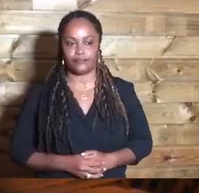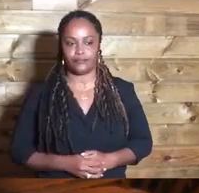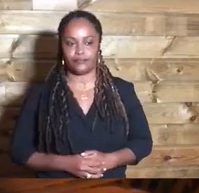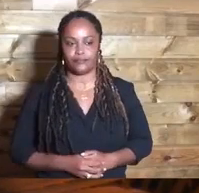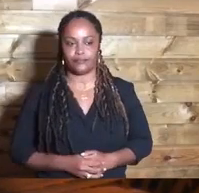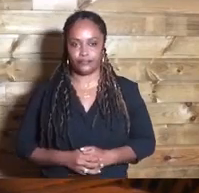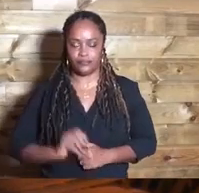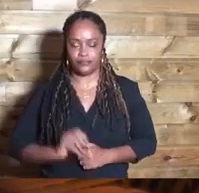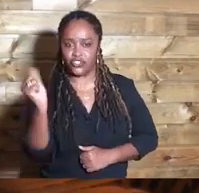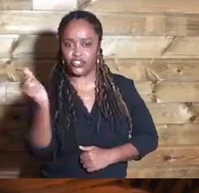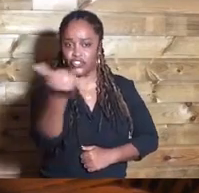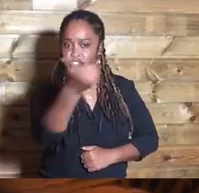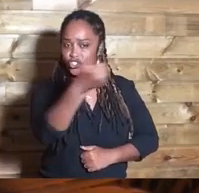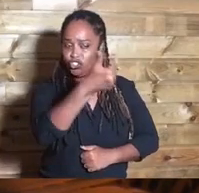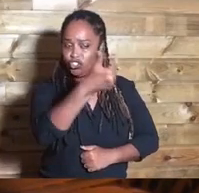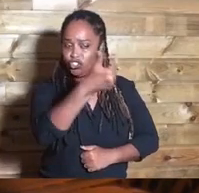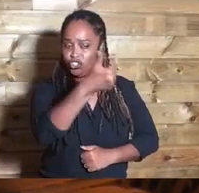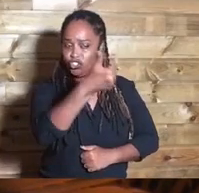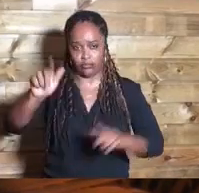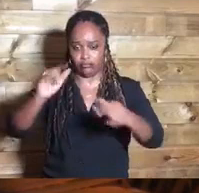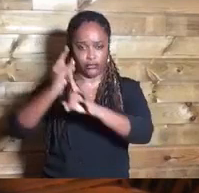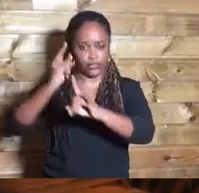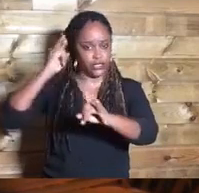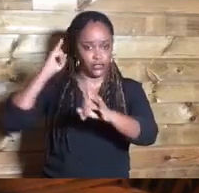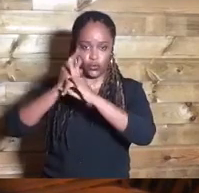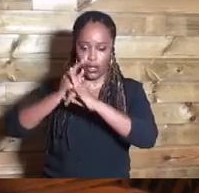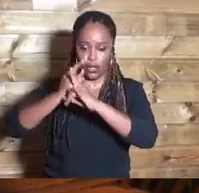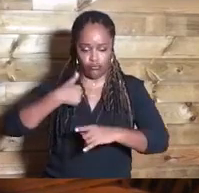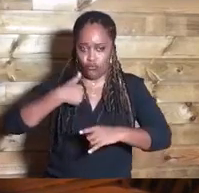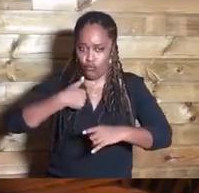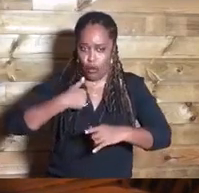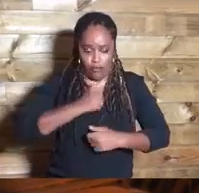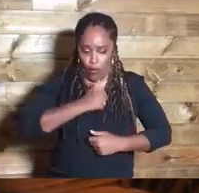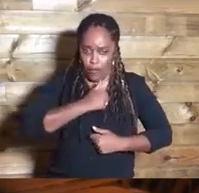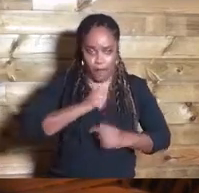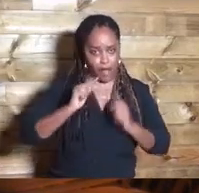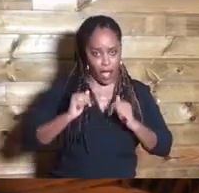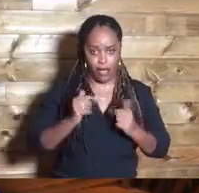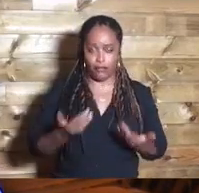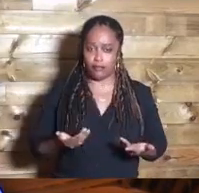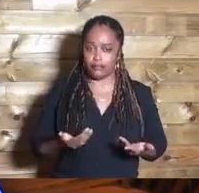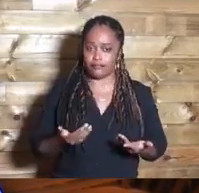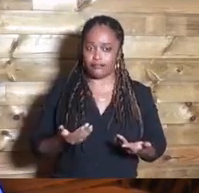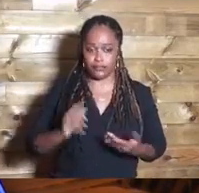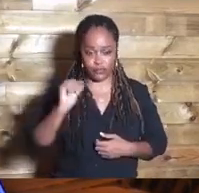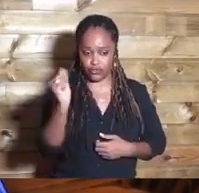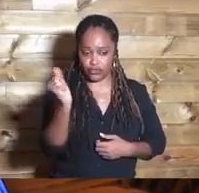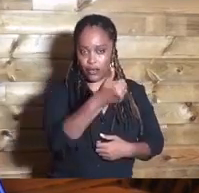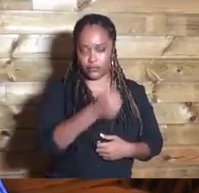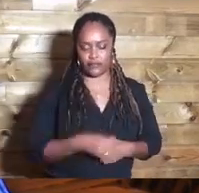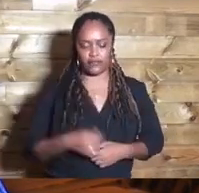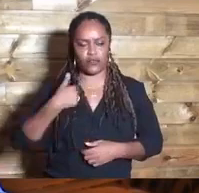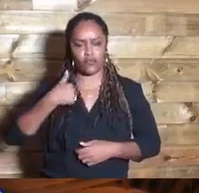Chaque monde a une histoire, yo, et moi, ni tant moins. Mais on peut dire que l'on a